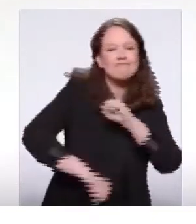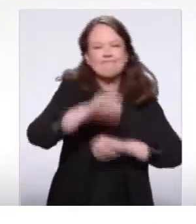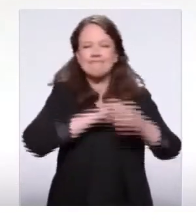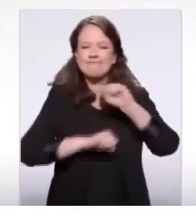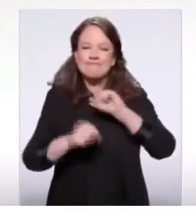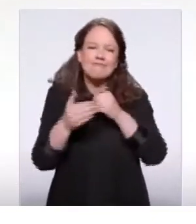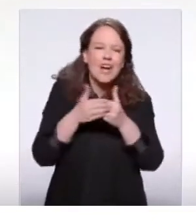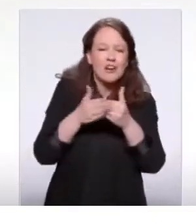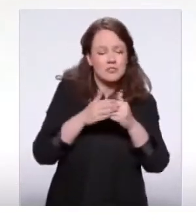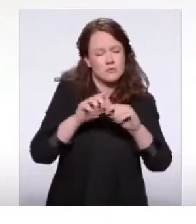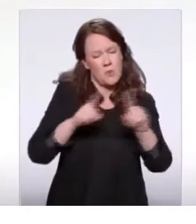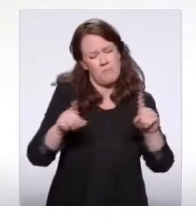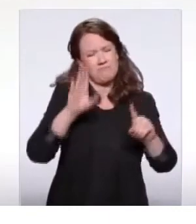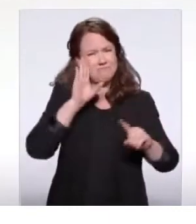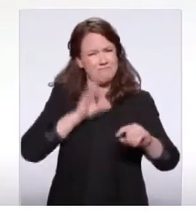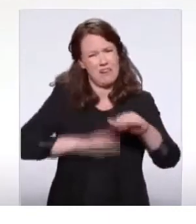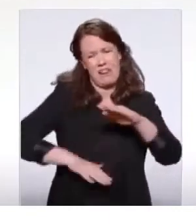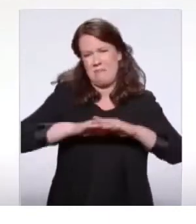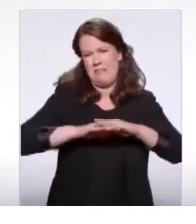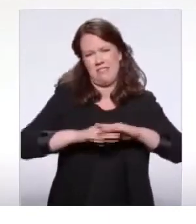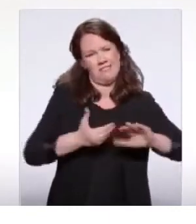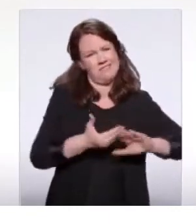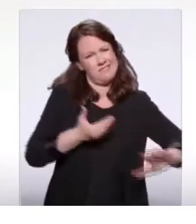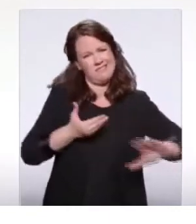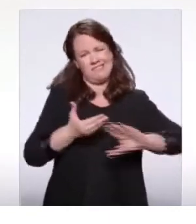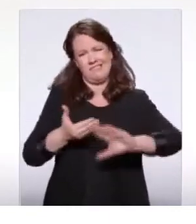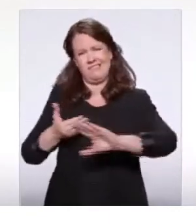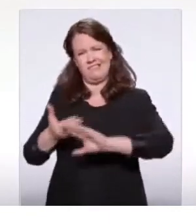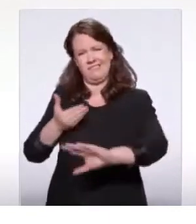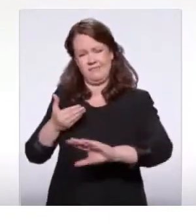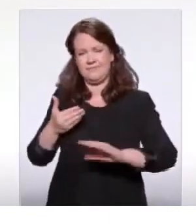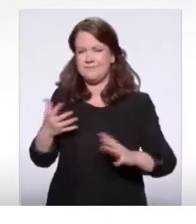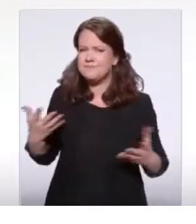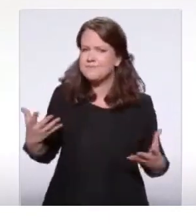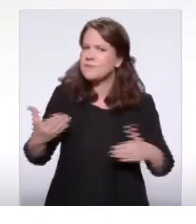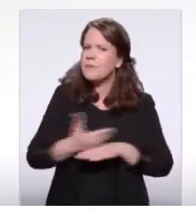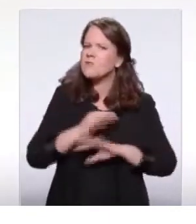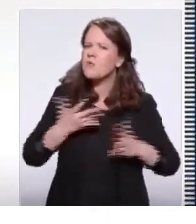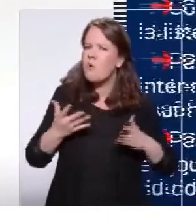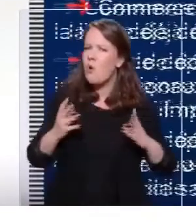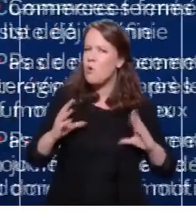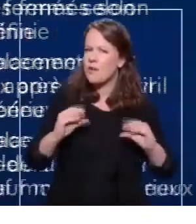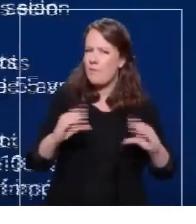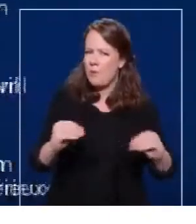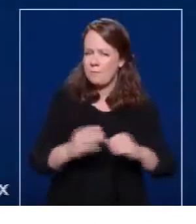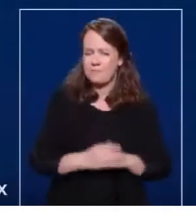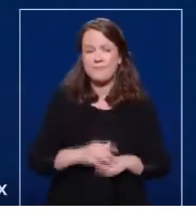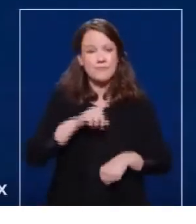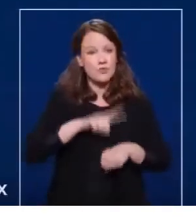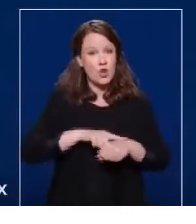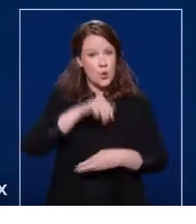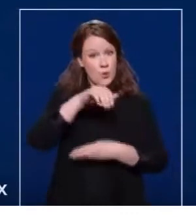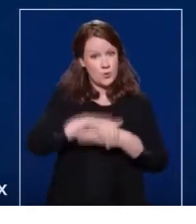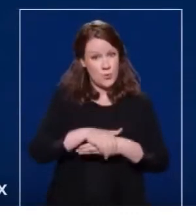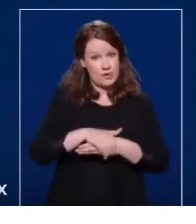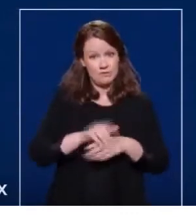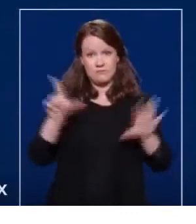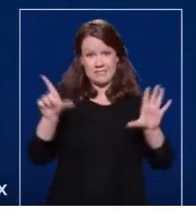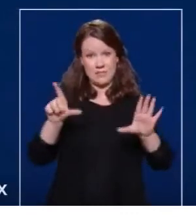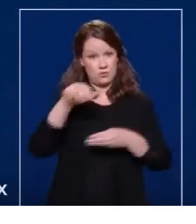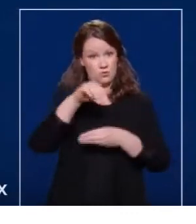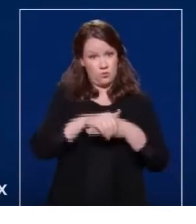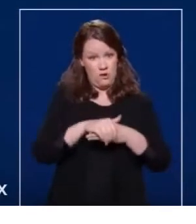moments de proximité avec d'autres personnes. Très concrètement, ça veut dire que le couvre-feu à 19h sera maintenu